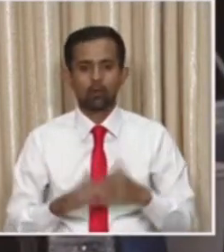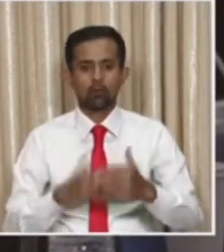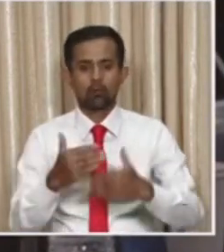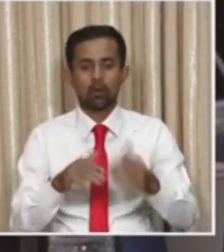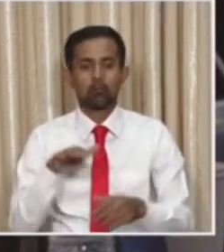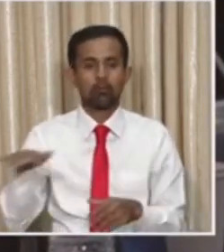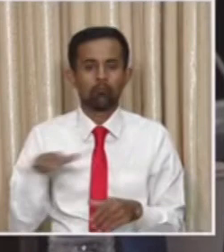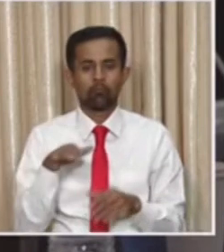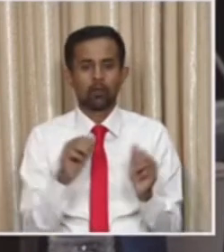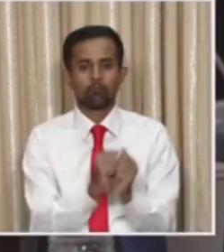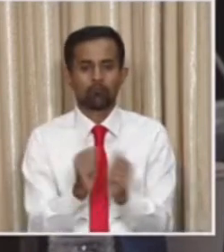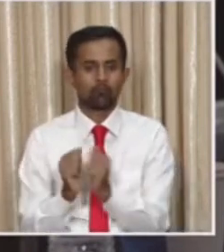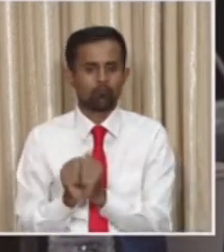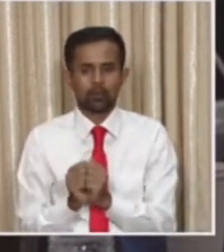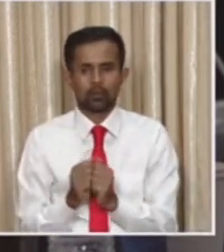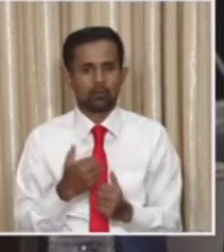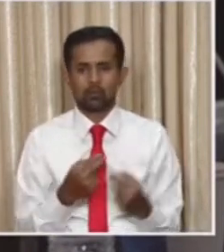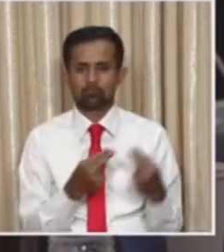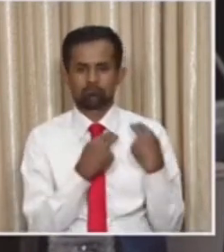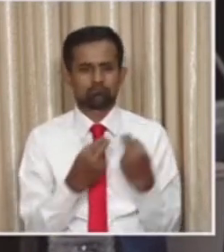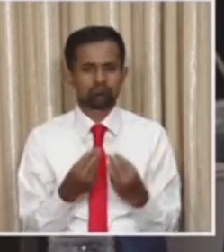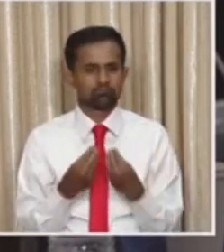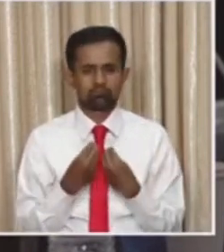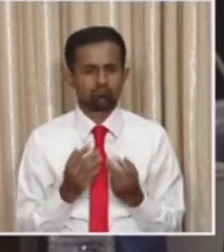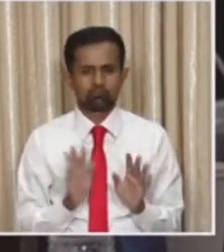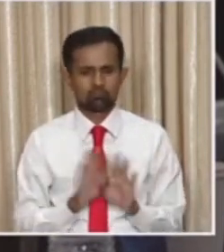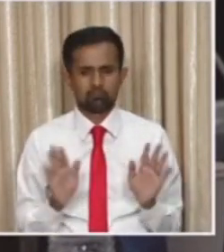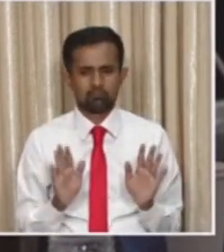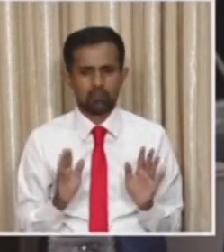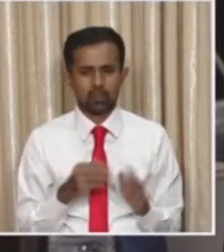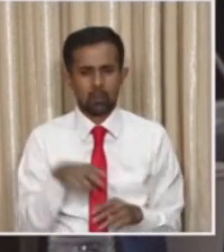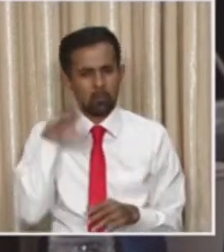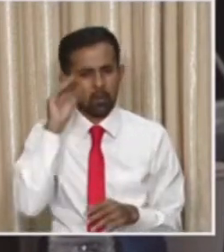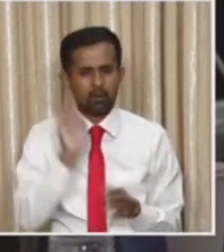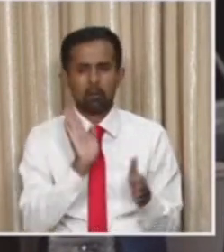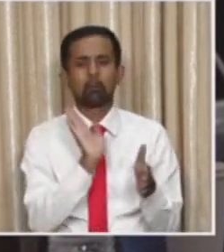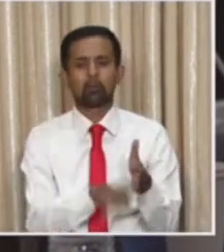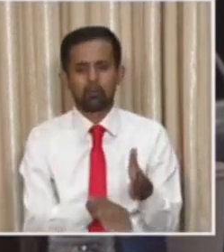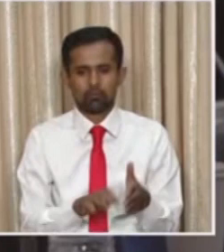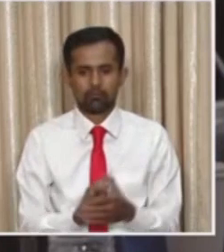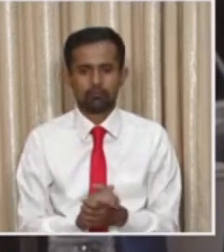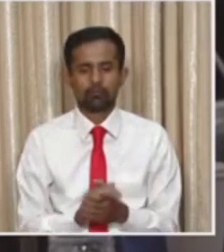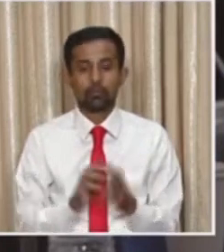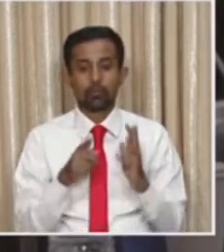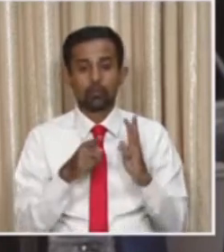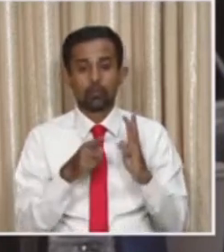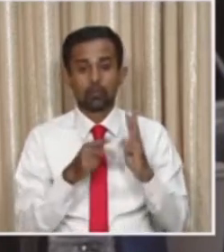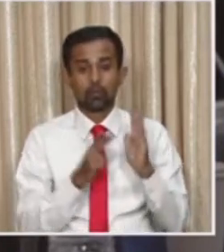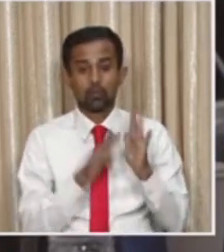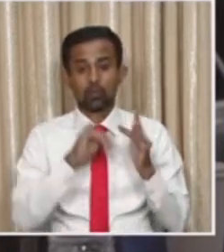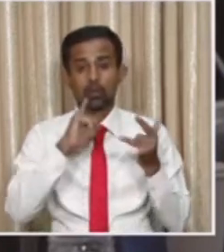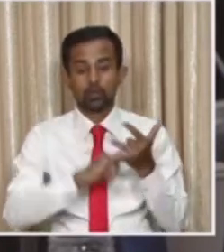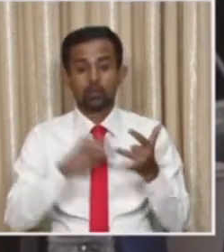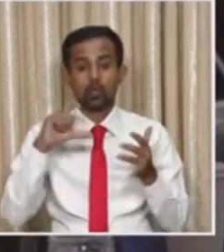நாங்கள் நிராகரிக்கிறோம். ஒரு சர்வதேச சமூகத்தினுடைய வழிகாட்டலிலே யுனெஸ்கோவினுடைய நேரடியான